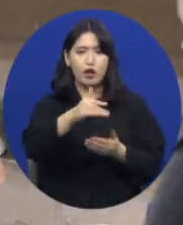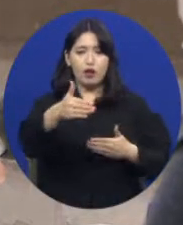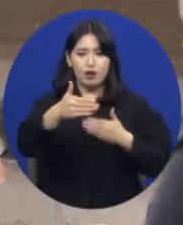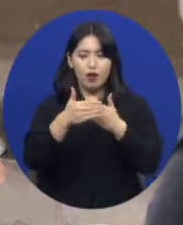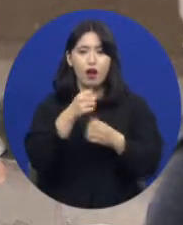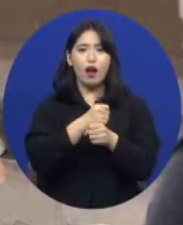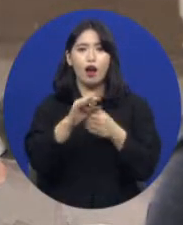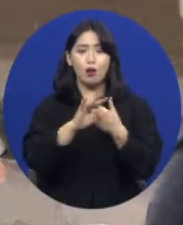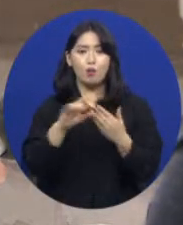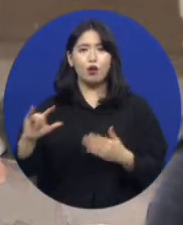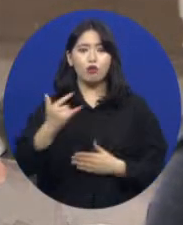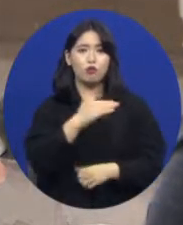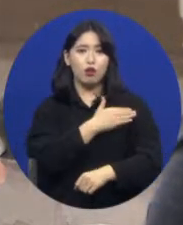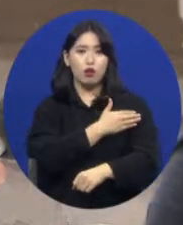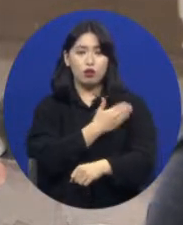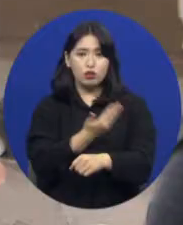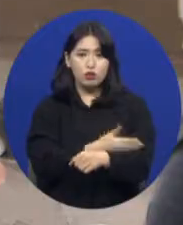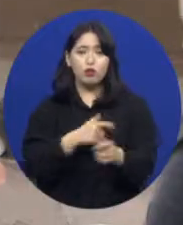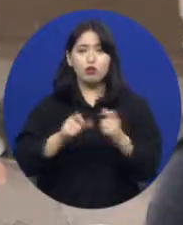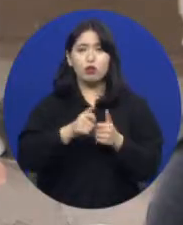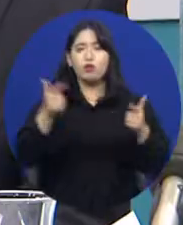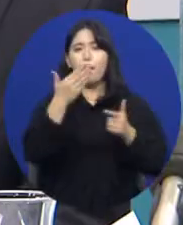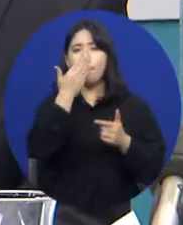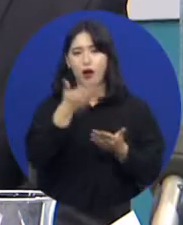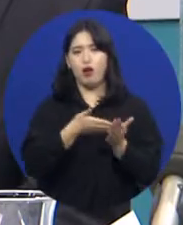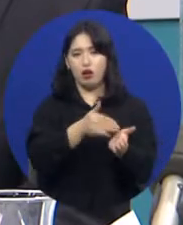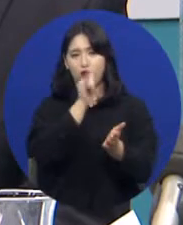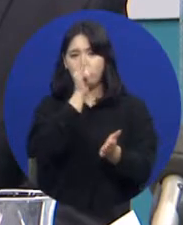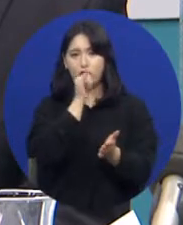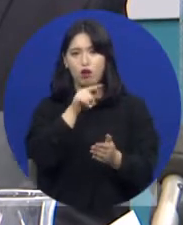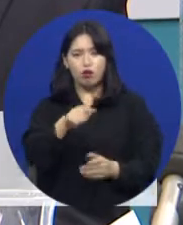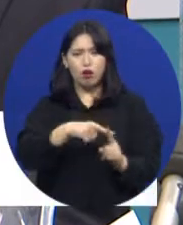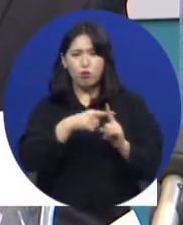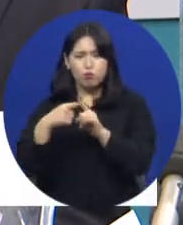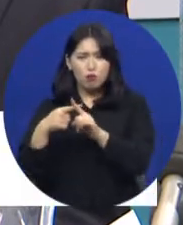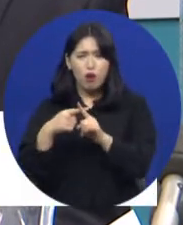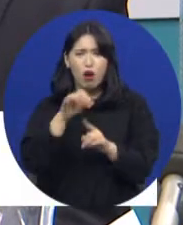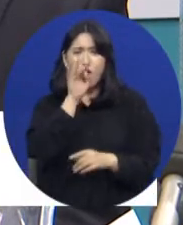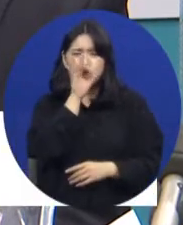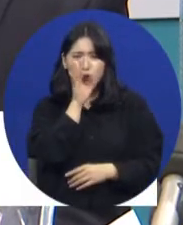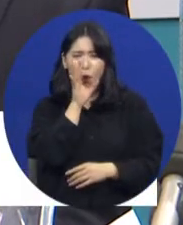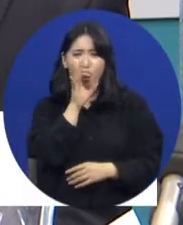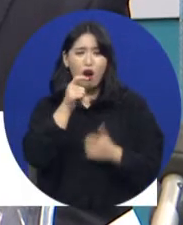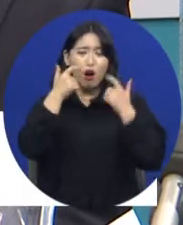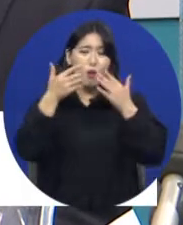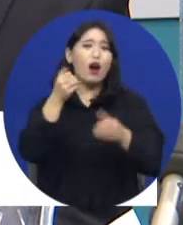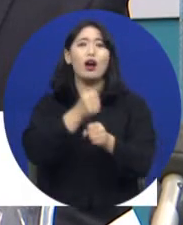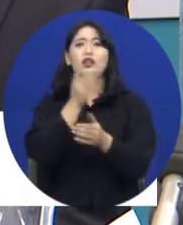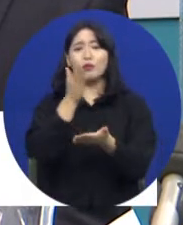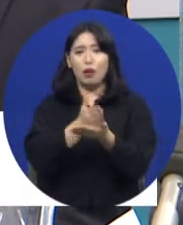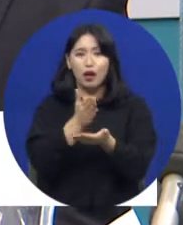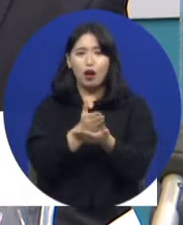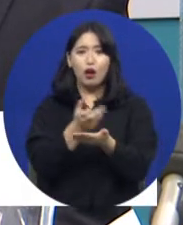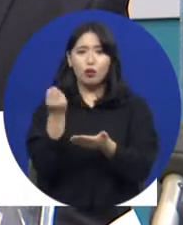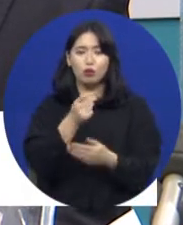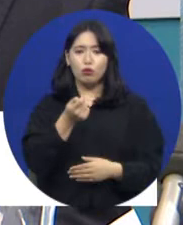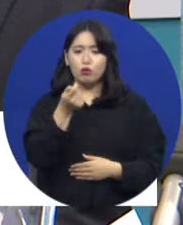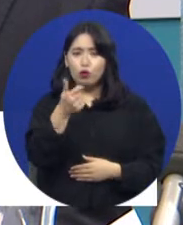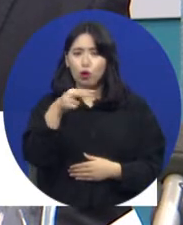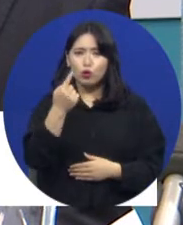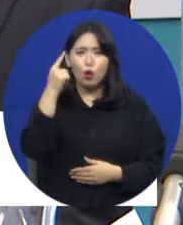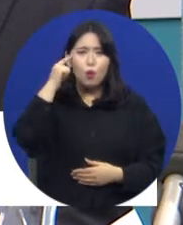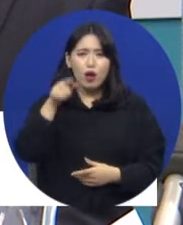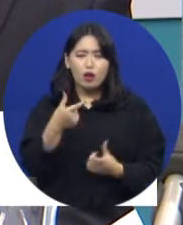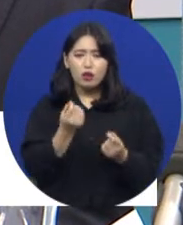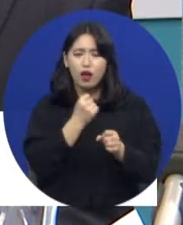수송 능력을 높일 수 있다고 주장했습니다 그것이 무조건 불가능하다고 이렇게 단정짓지 마시고 적어도 왜 그렇게